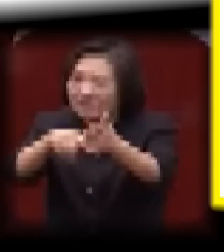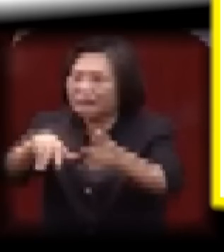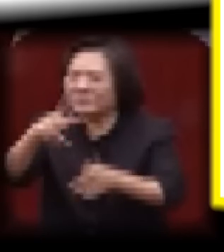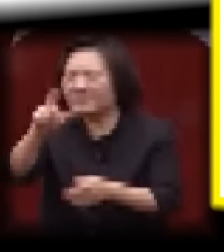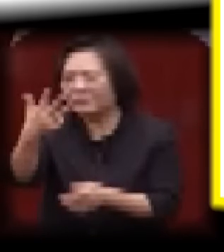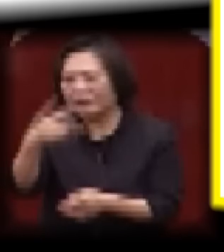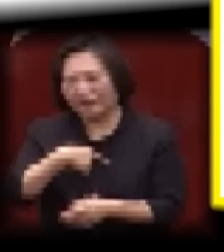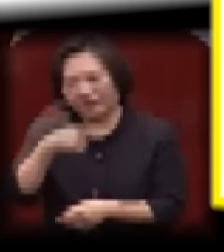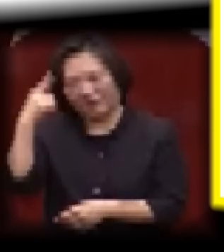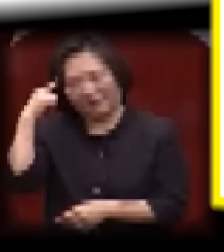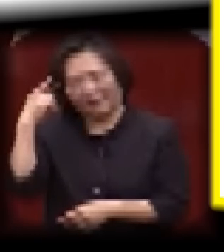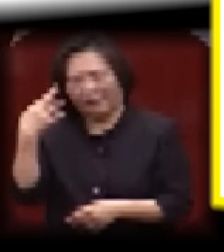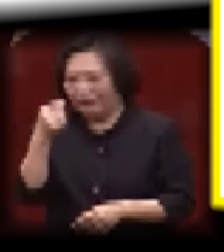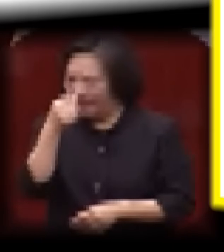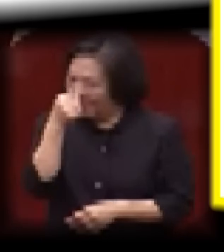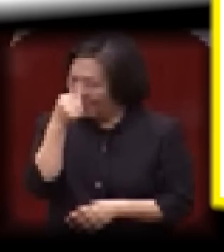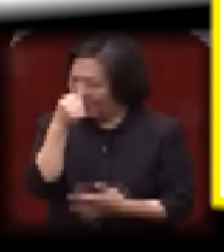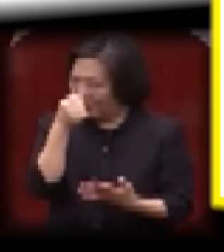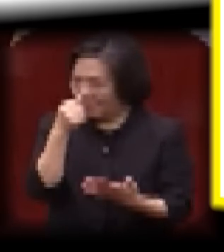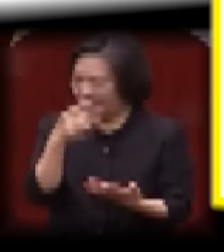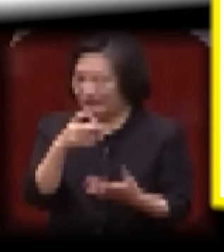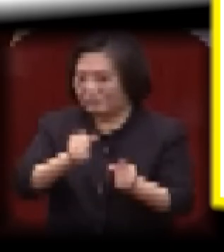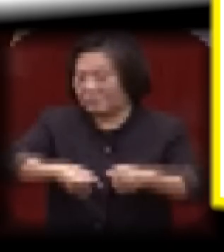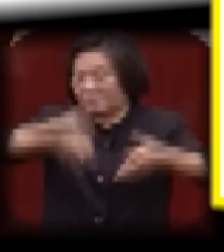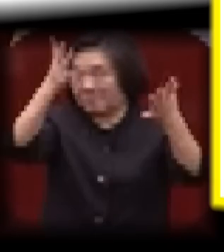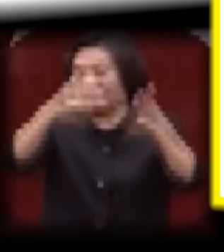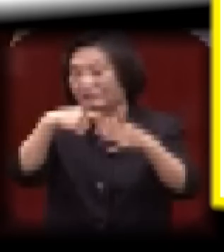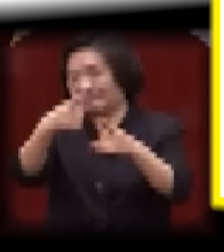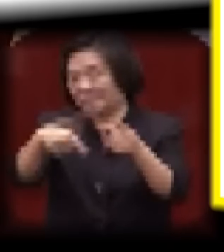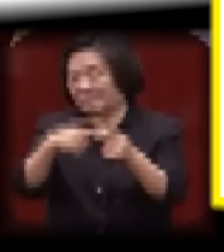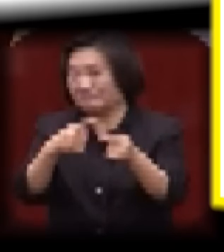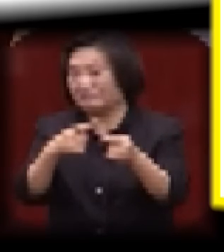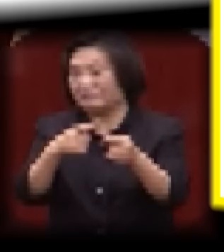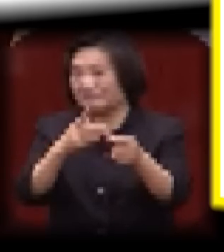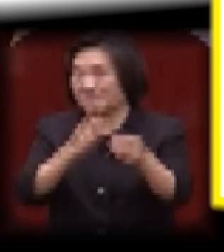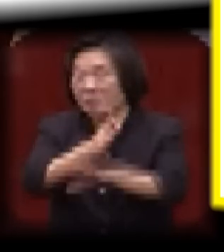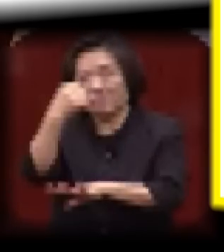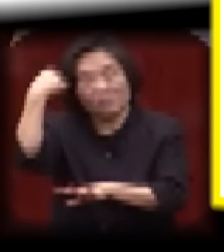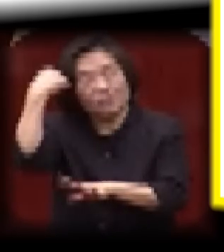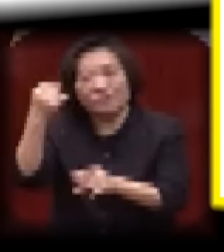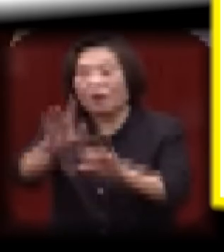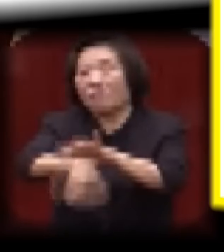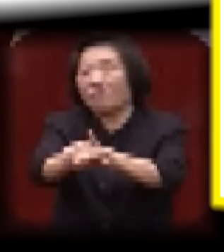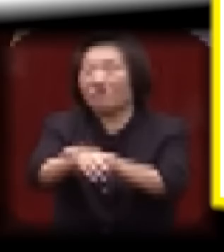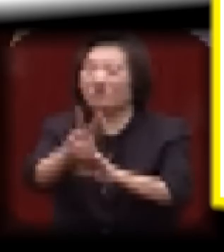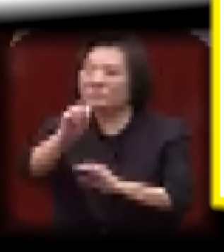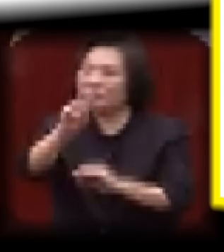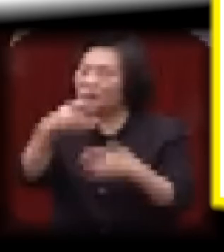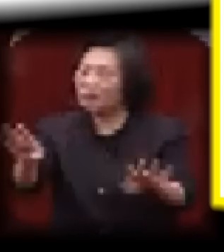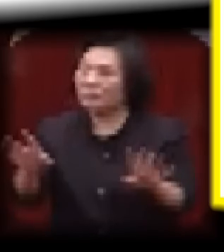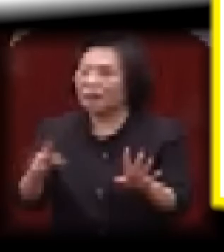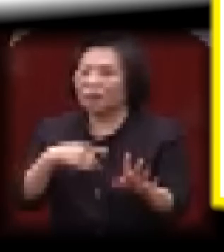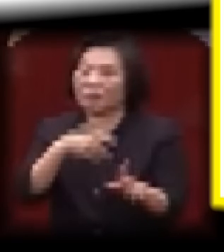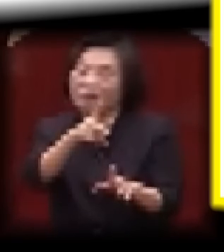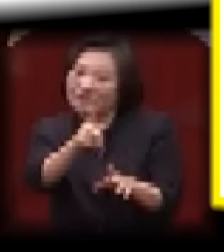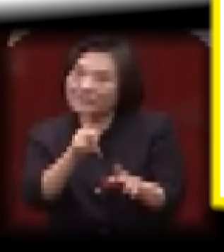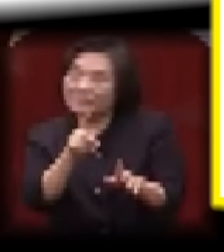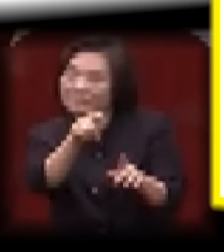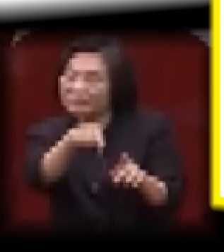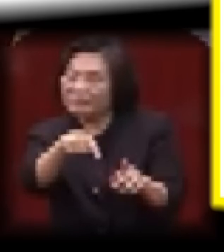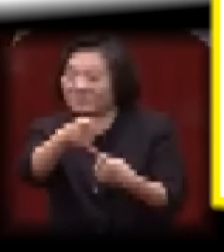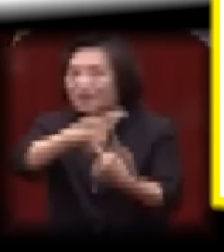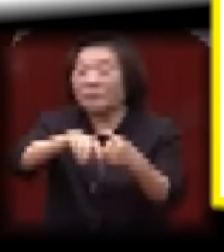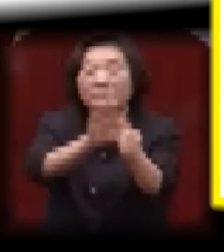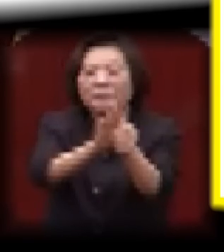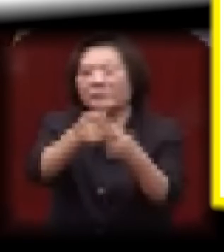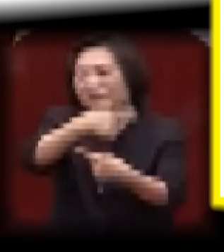在超过1年没有住人的房子有36000户的状态下，我们包租代管只有8000件，只有800件，你